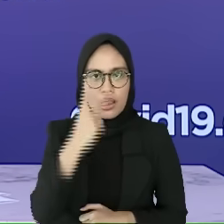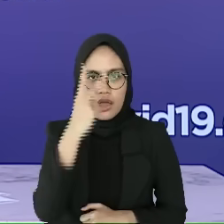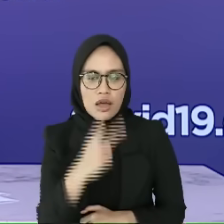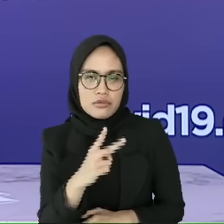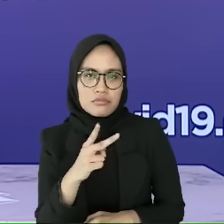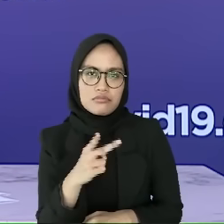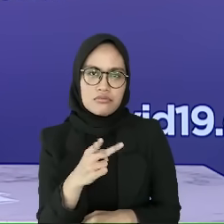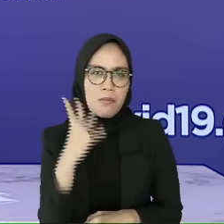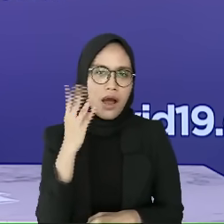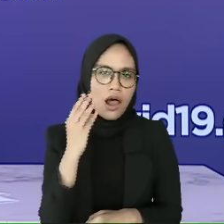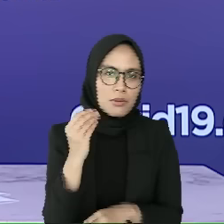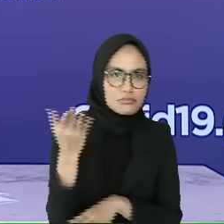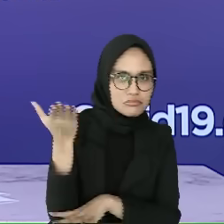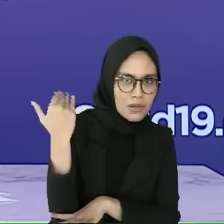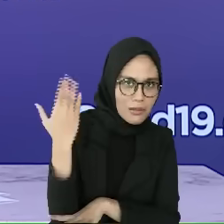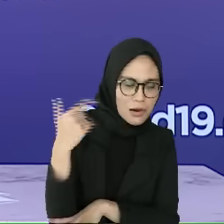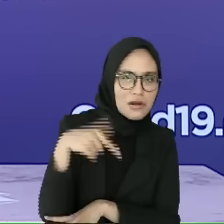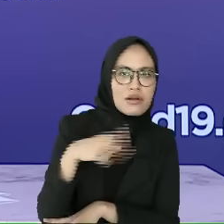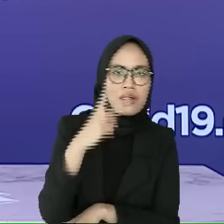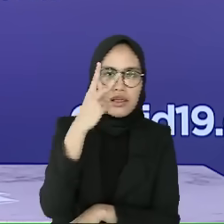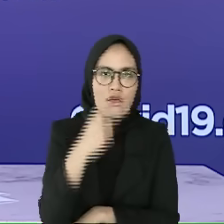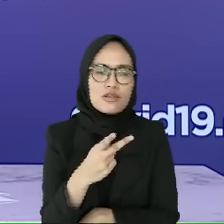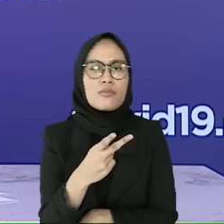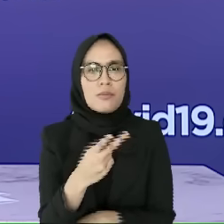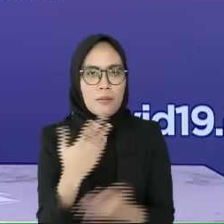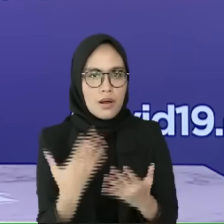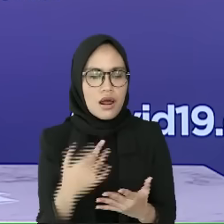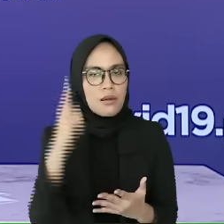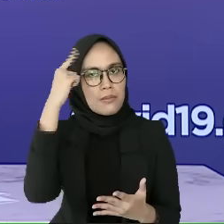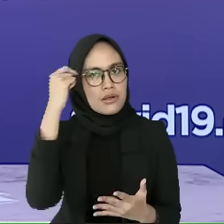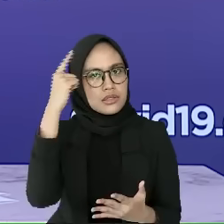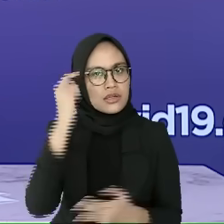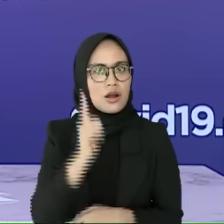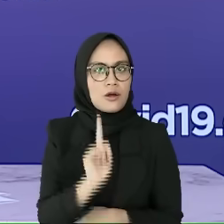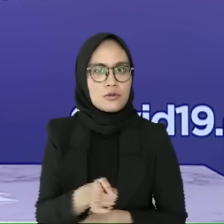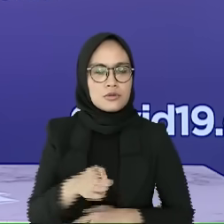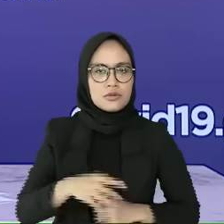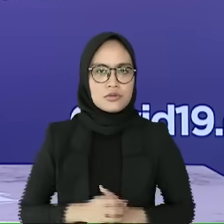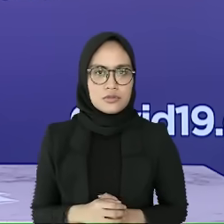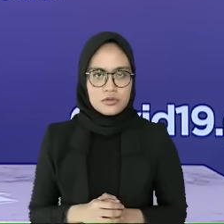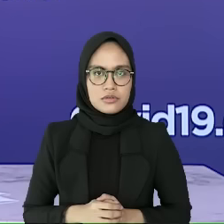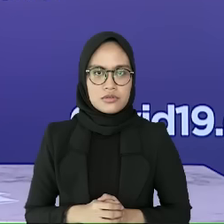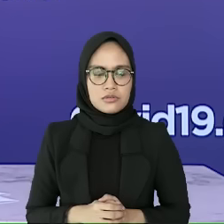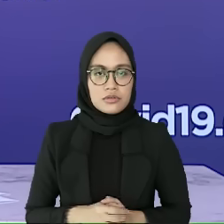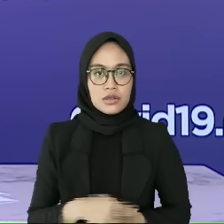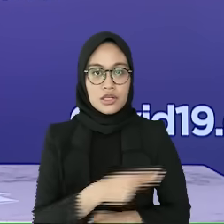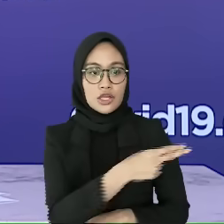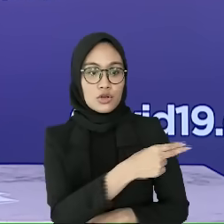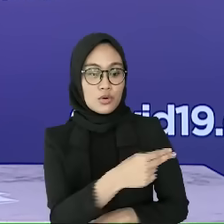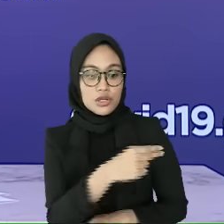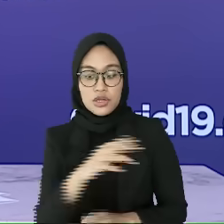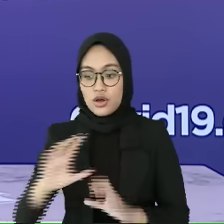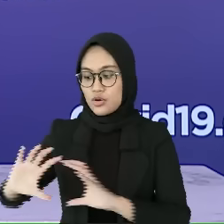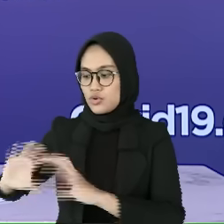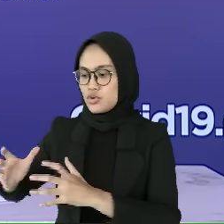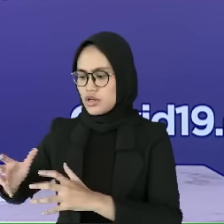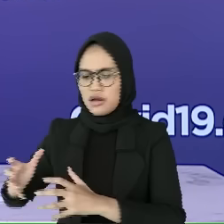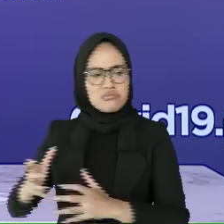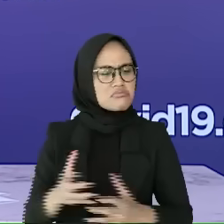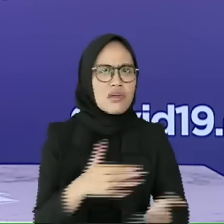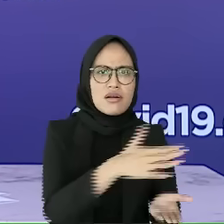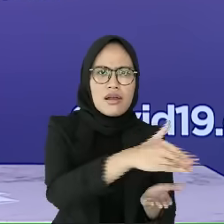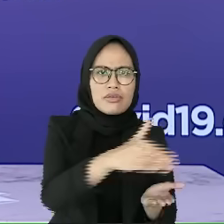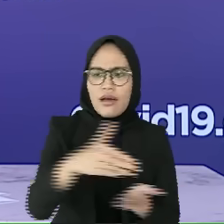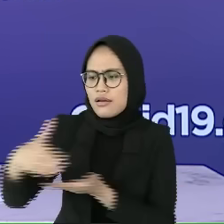jika disandingkan antara Indonesia dan dunia. Pada lonjakan pertama, baik Indonesia maupun dunia,